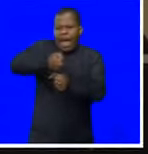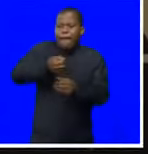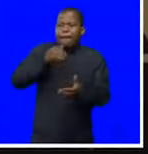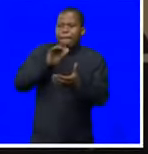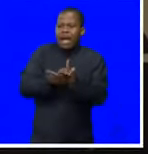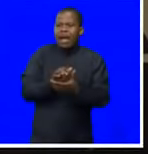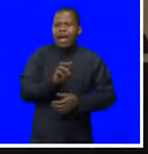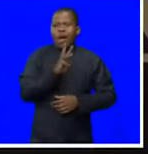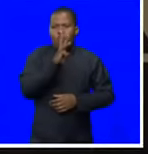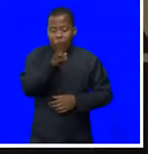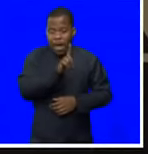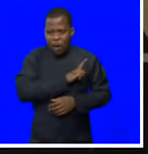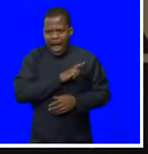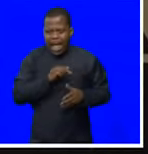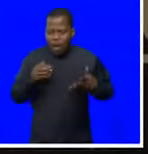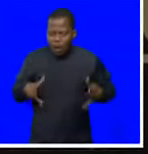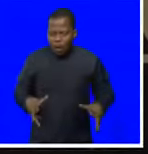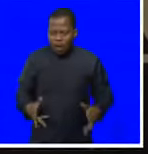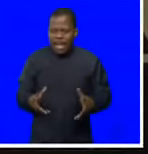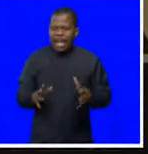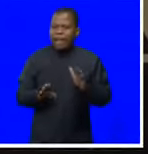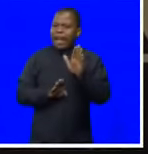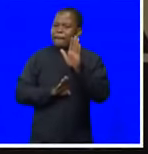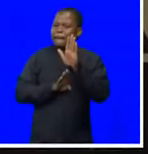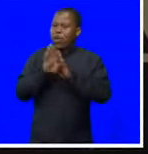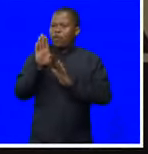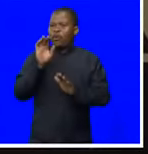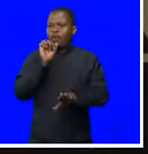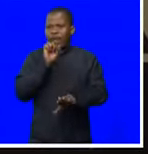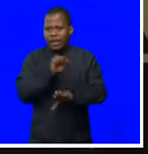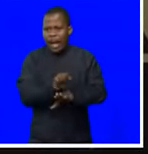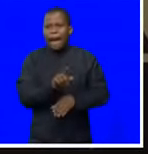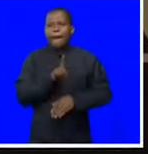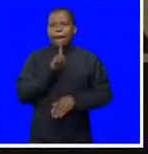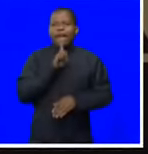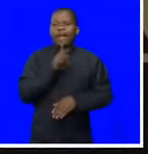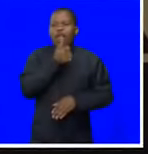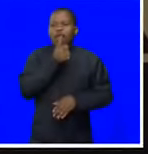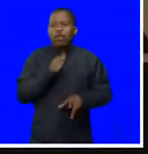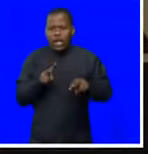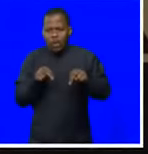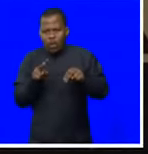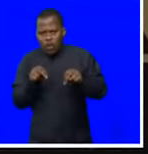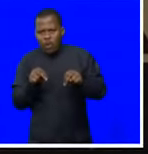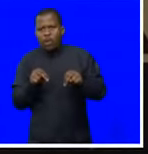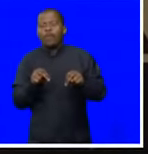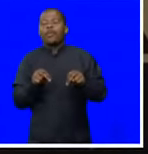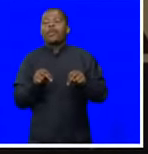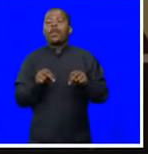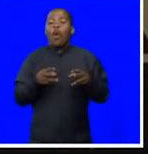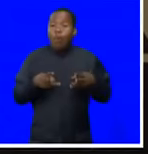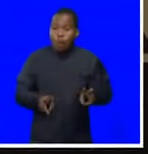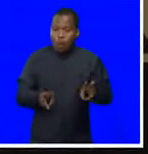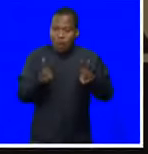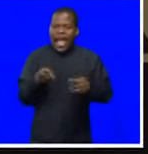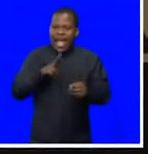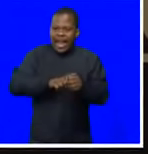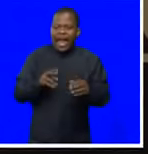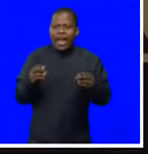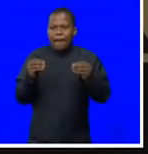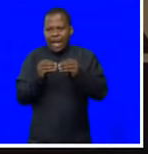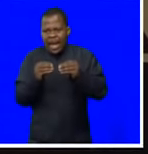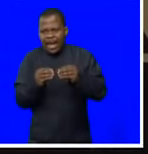ekwendeni lokulima kwethu kuchubeke ngetindlela letinye letikhona lesingathi introduce silibhange ke ukuthi singangena njani thine